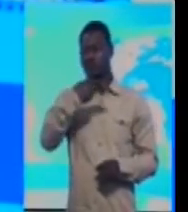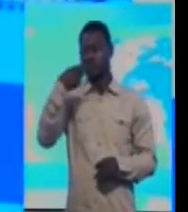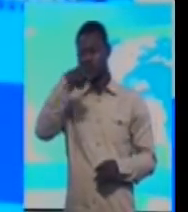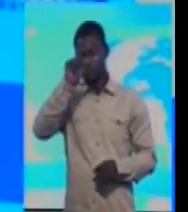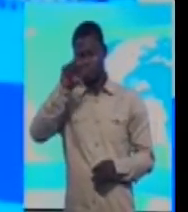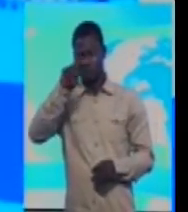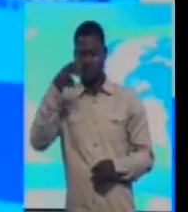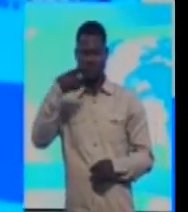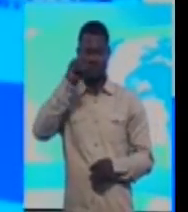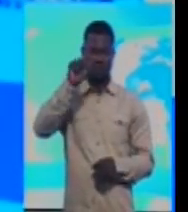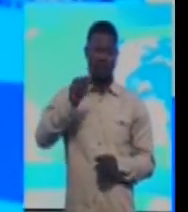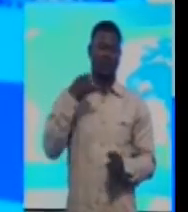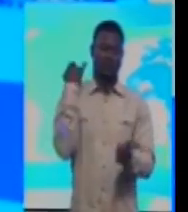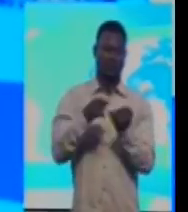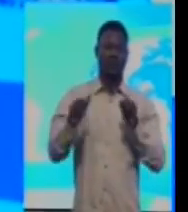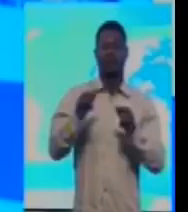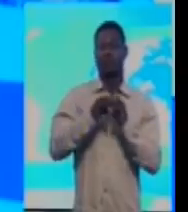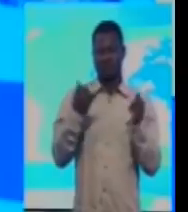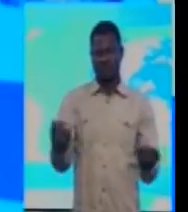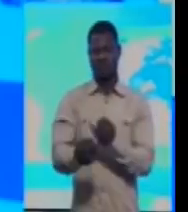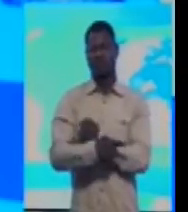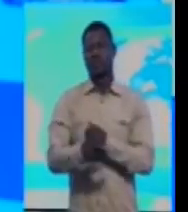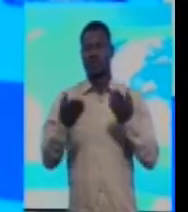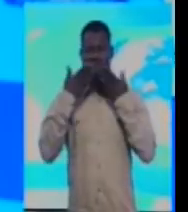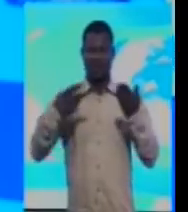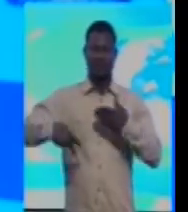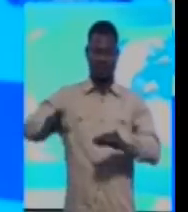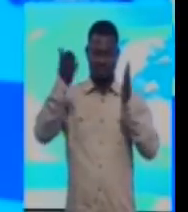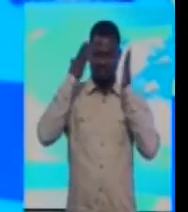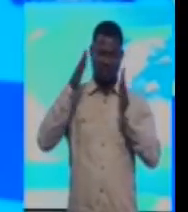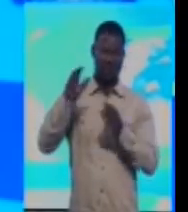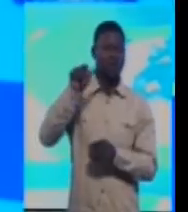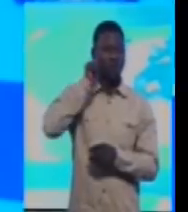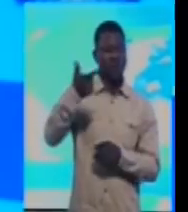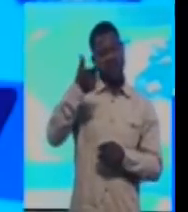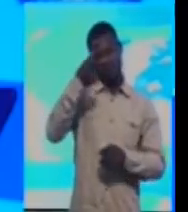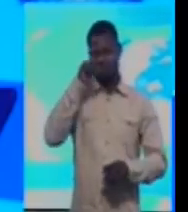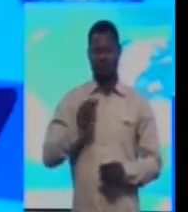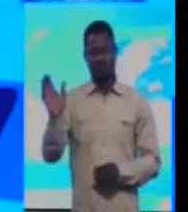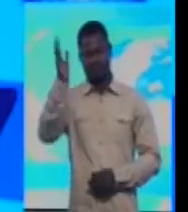qui referme cette édition. Merci de nous avoir suivis. On se retrouve demain, Dieu voulant.